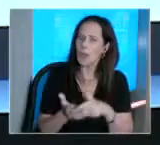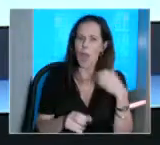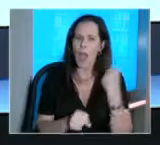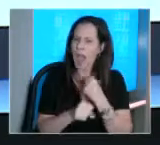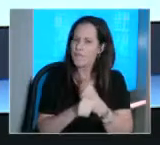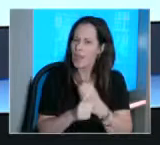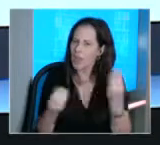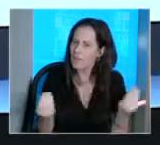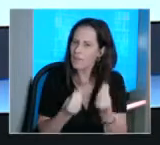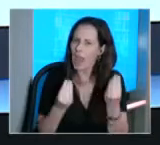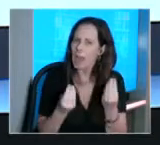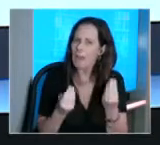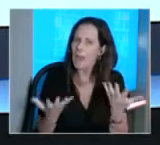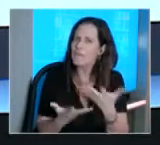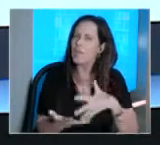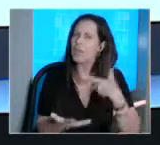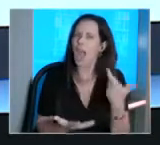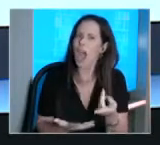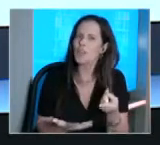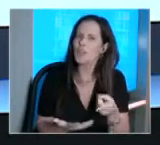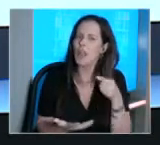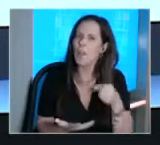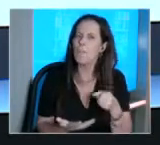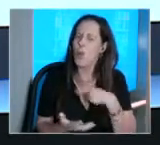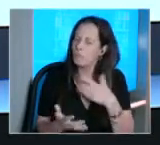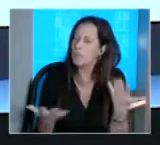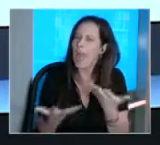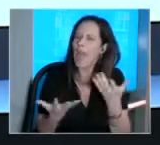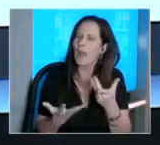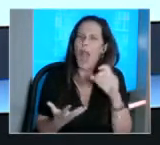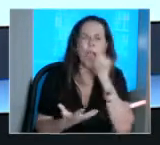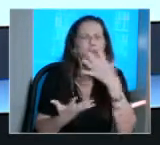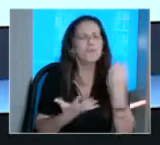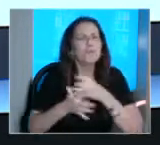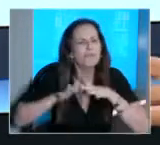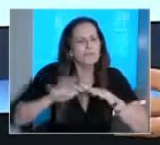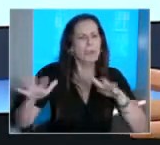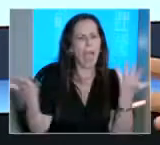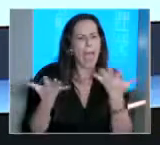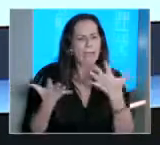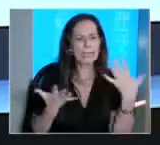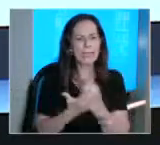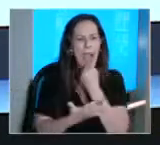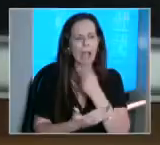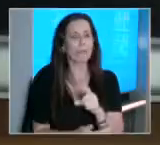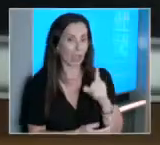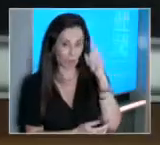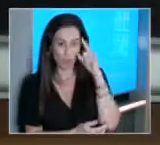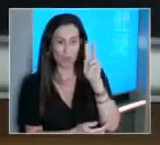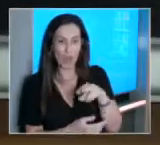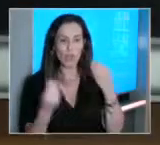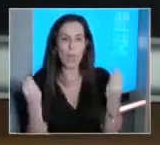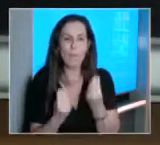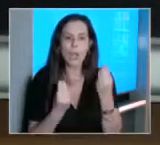הרבה על החומרים שמאחורי השיר. איפה הרגשת פה אני מפצחת את הקסם של איך הדבר הזה הפך להצלחה פנומנלית? אני חושבת שיש